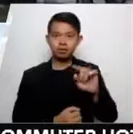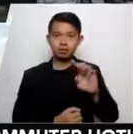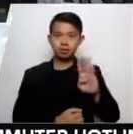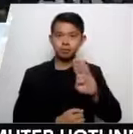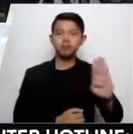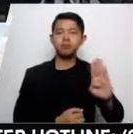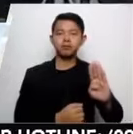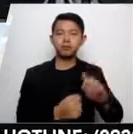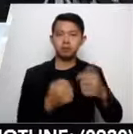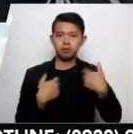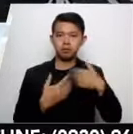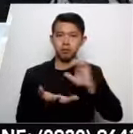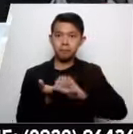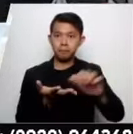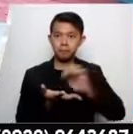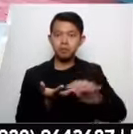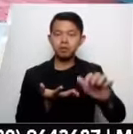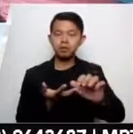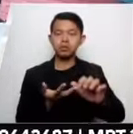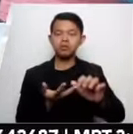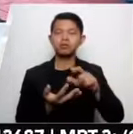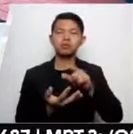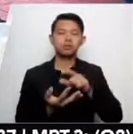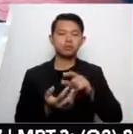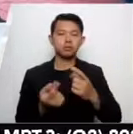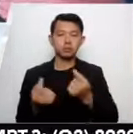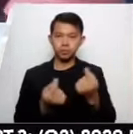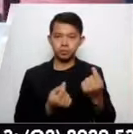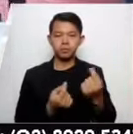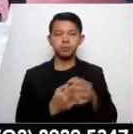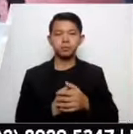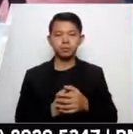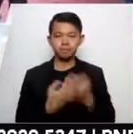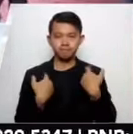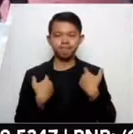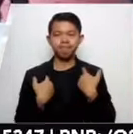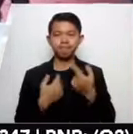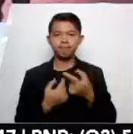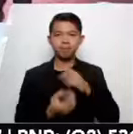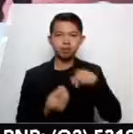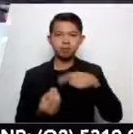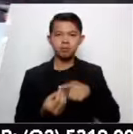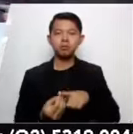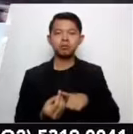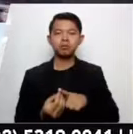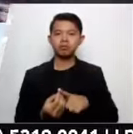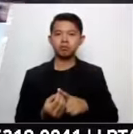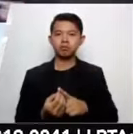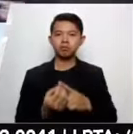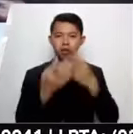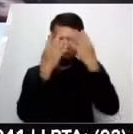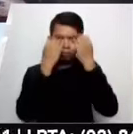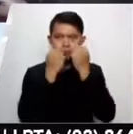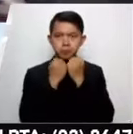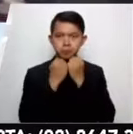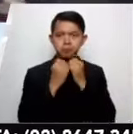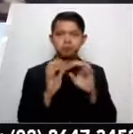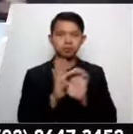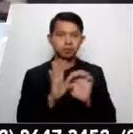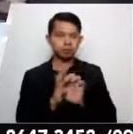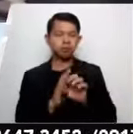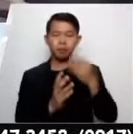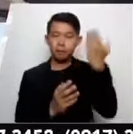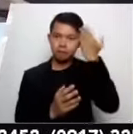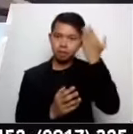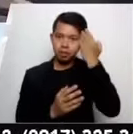sa simulation exercise ang may mga kaugnayan sa terorismo. Kunwari, may nagpasabog ng bomba o